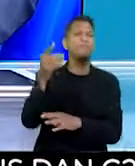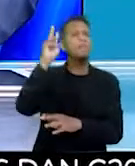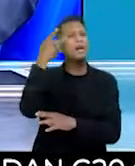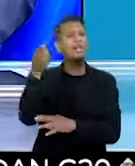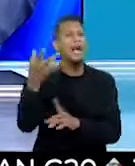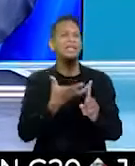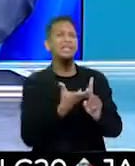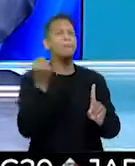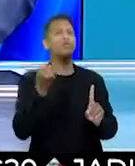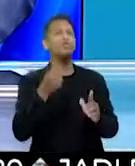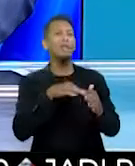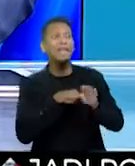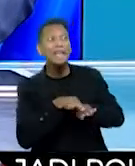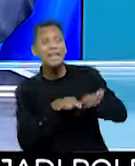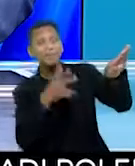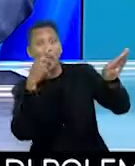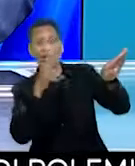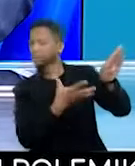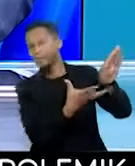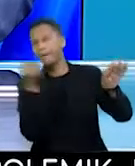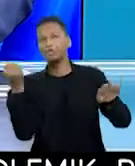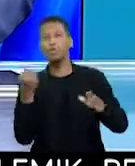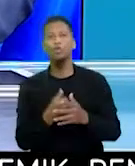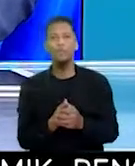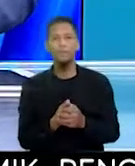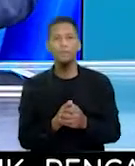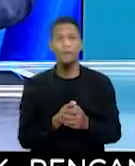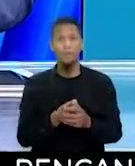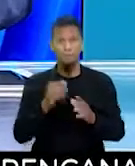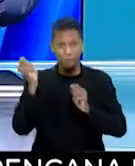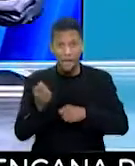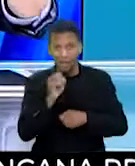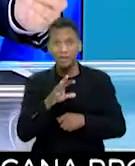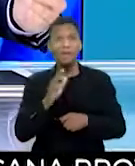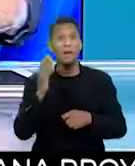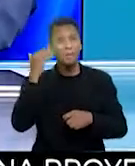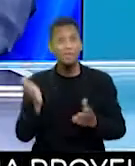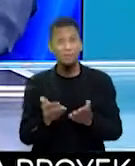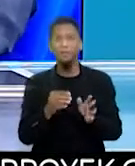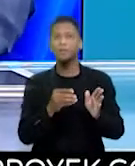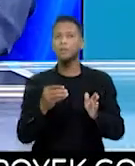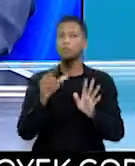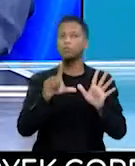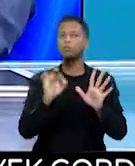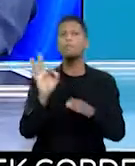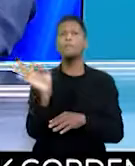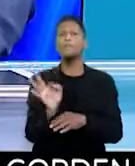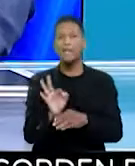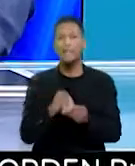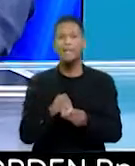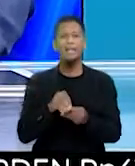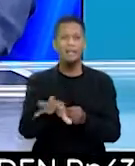larangan ekspor. Menurut petani, harga komoditas kelapa sawit milik petani anjlok hingga 70%. Buntut